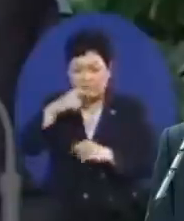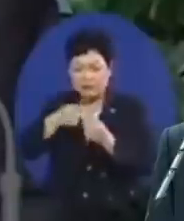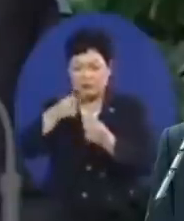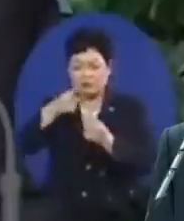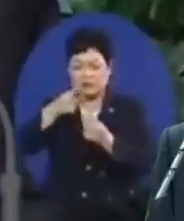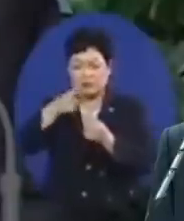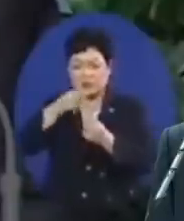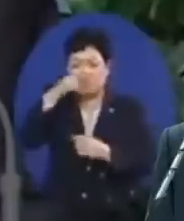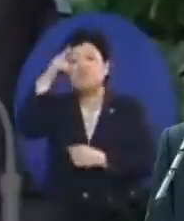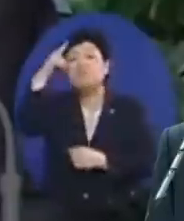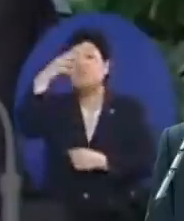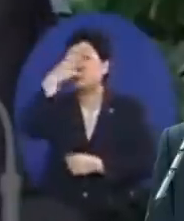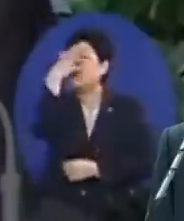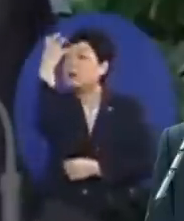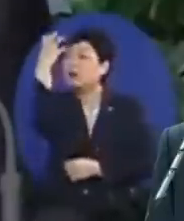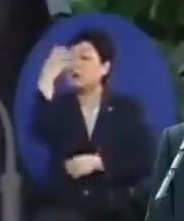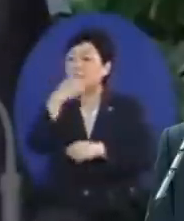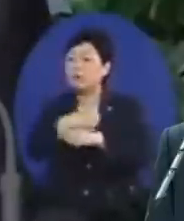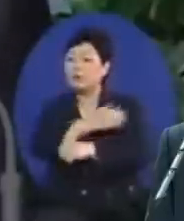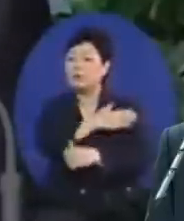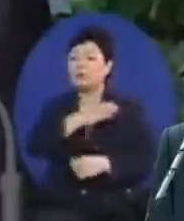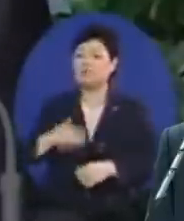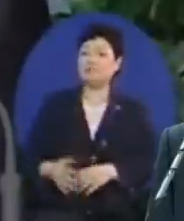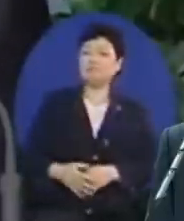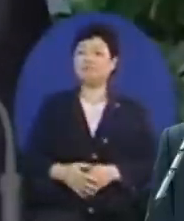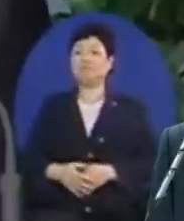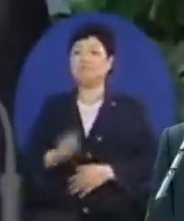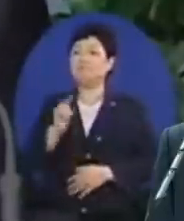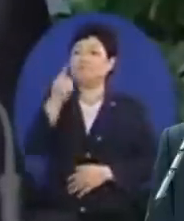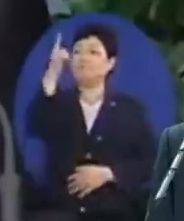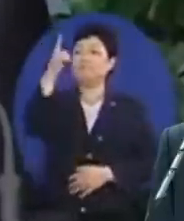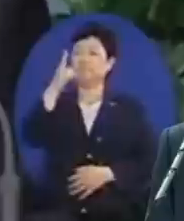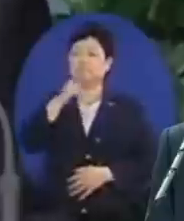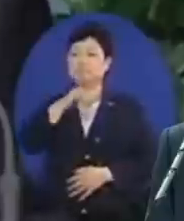셋째도 교만해지는 것입니다. 어깨에 힘주고 높아지거든.